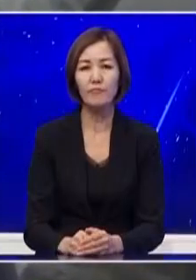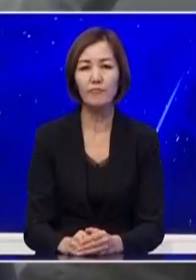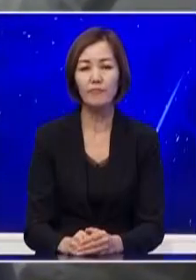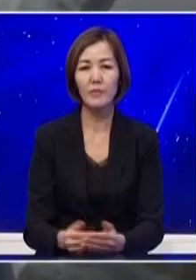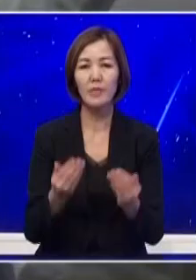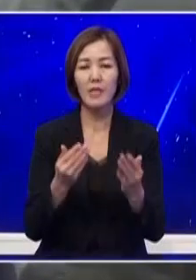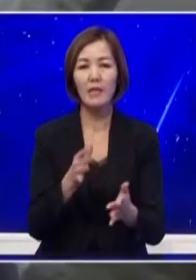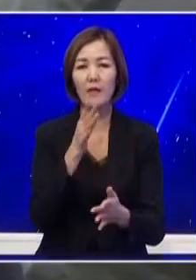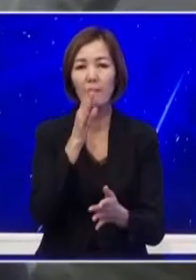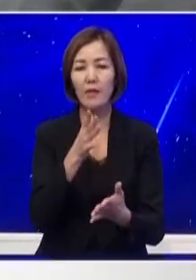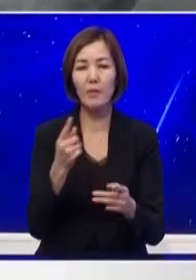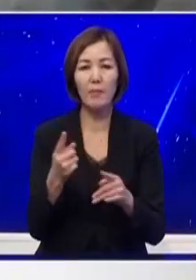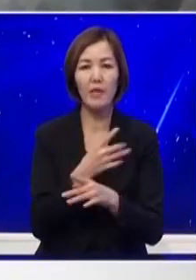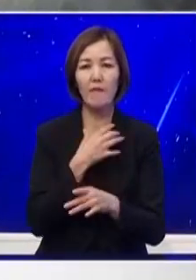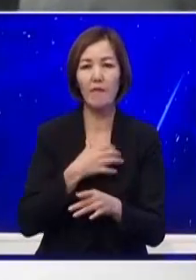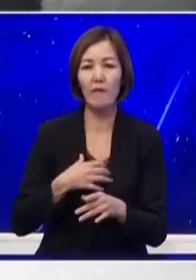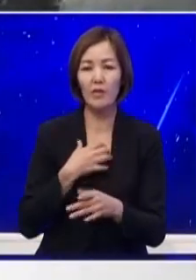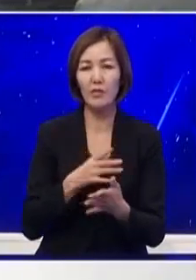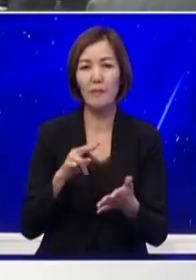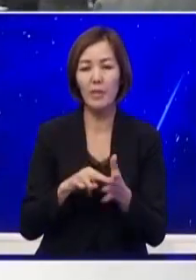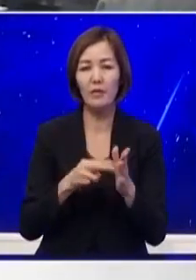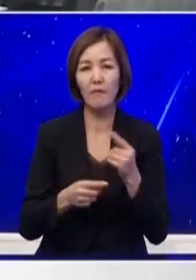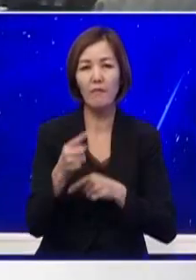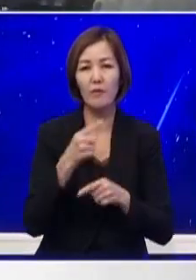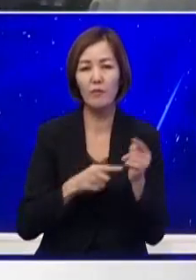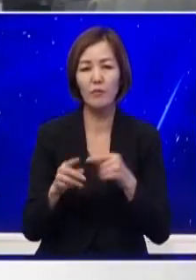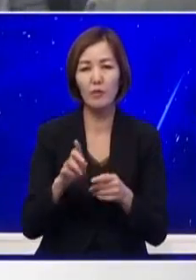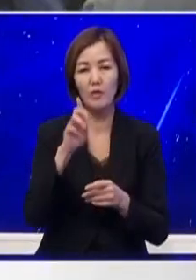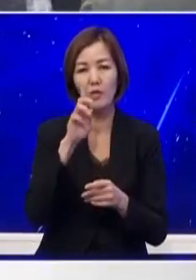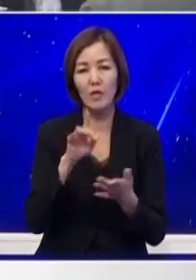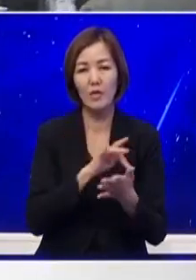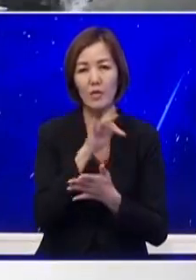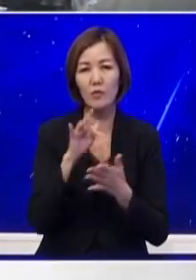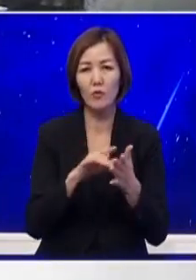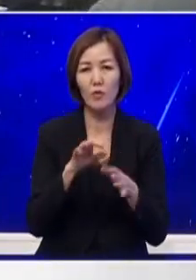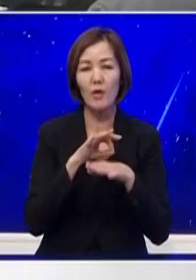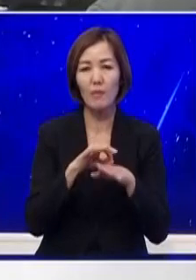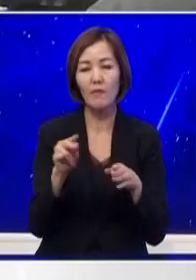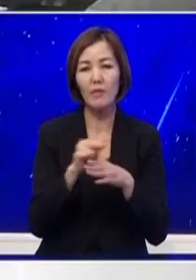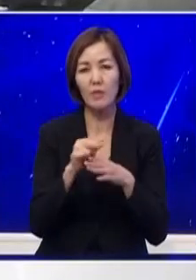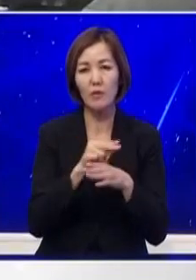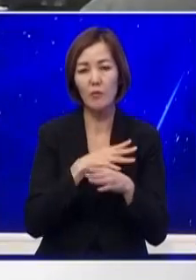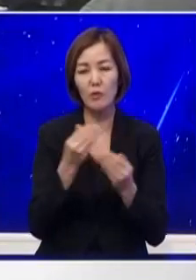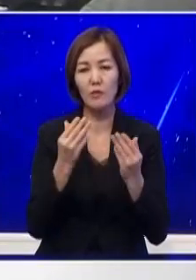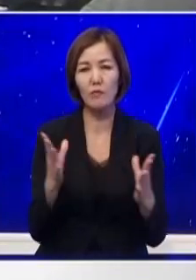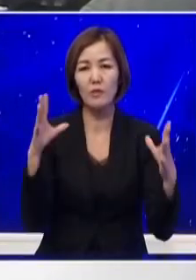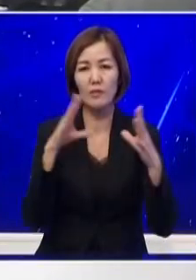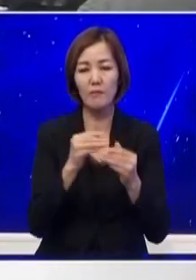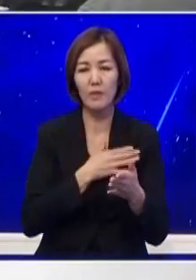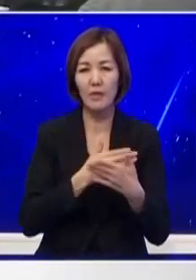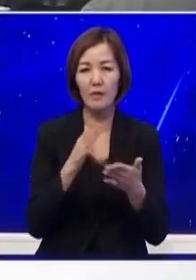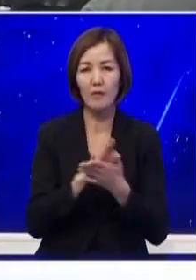На данный момент в первую очередь планируется вернуть городской питомник и провести тут ремонт. Сегодня совместно с